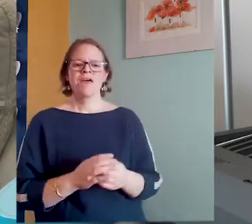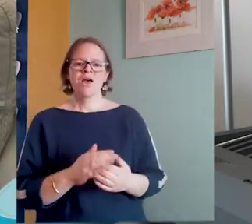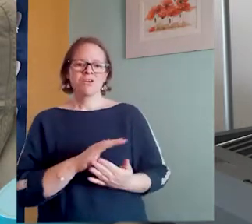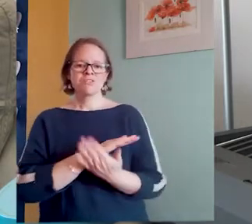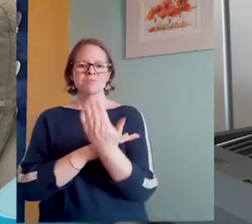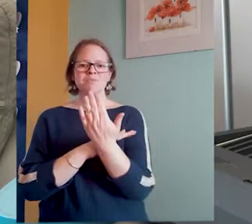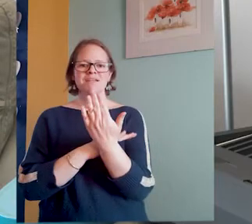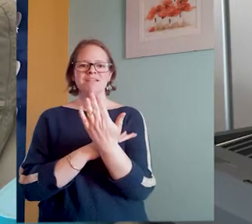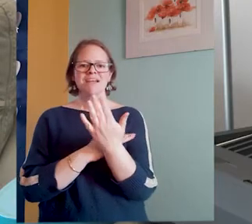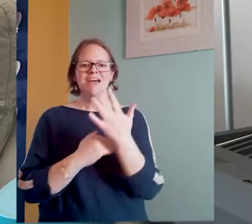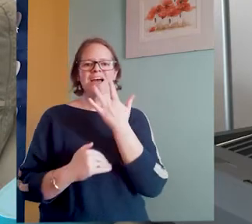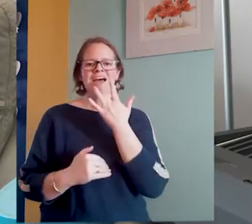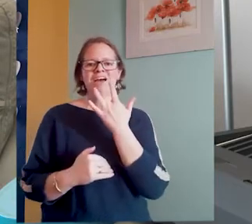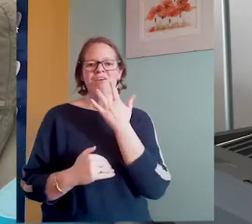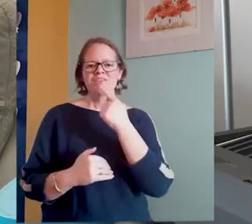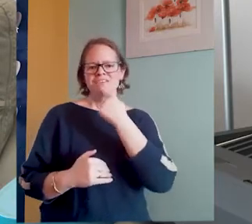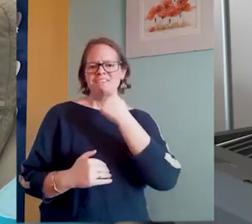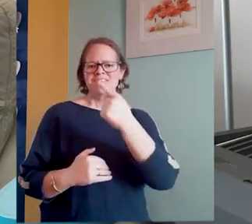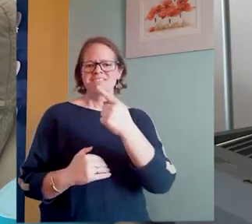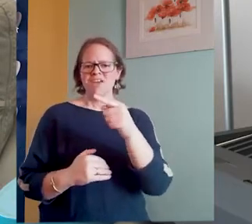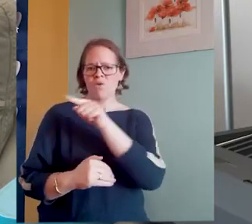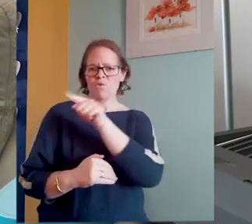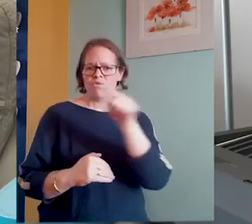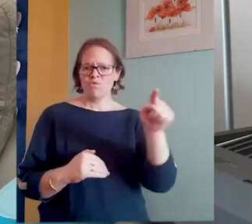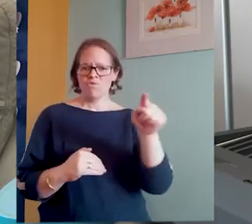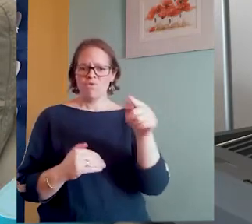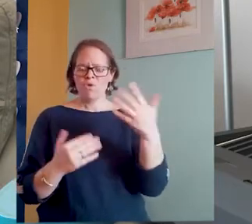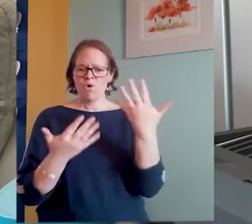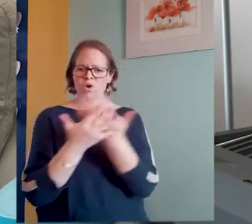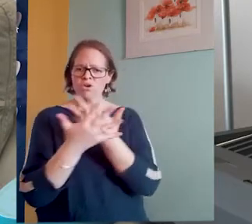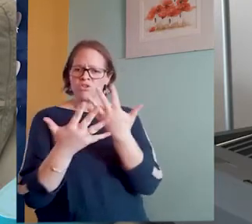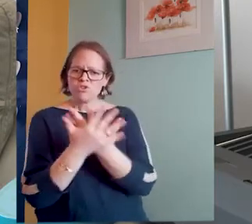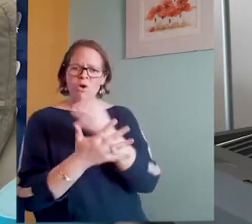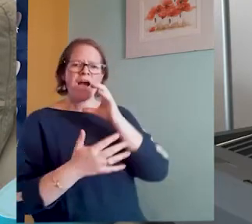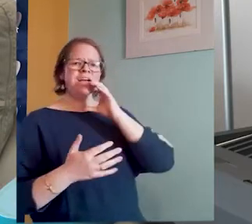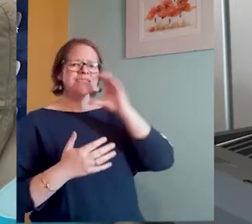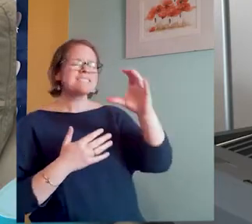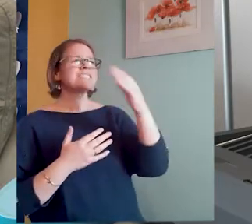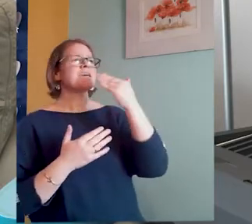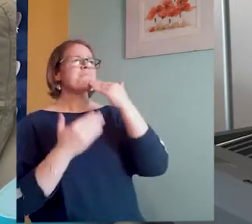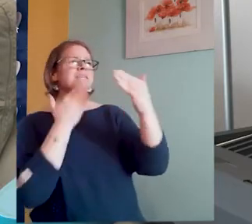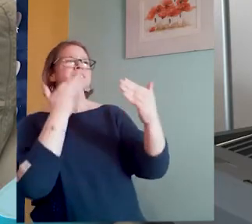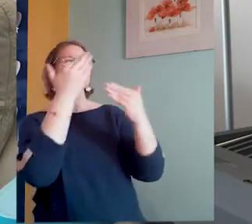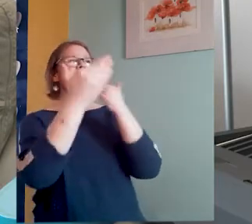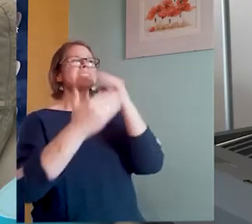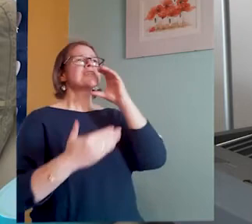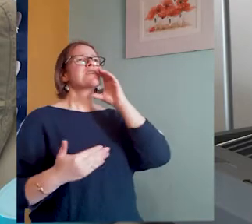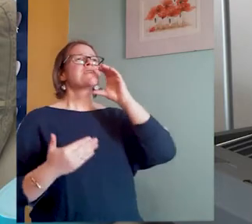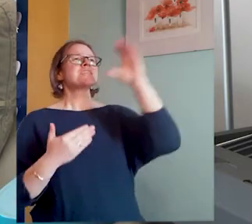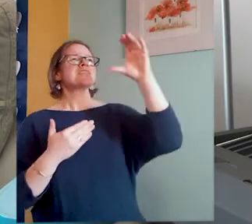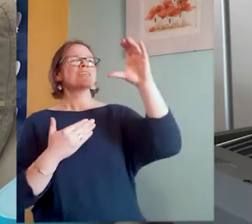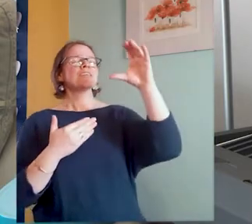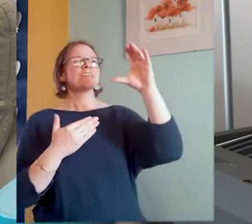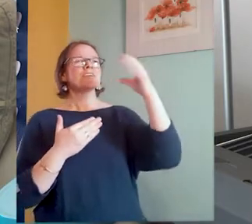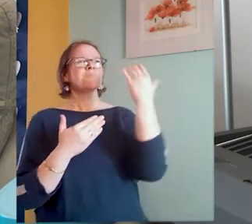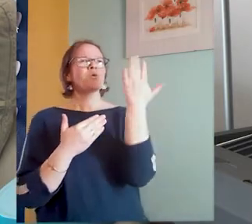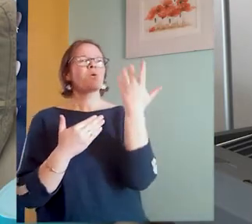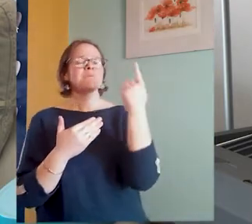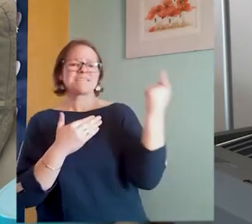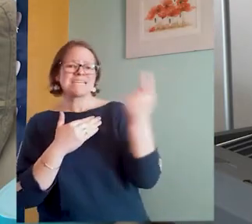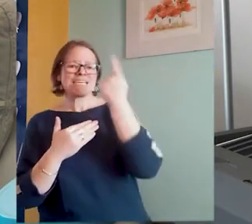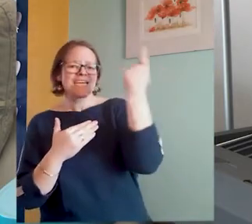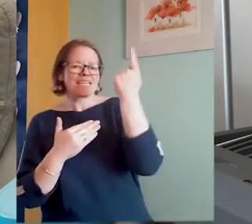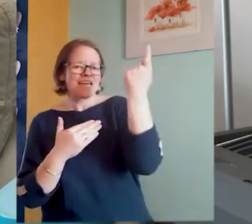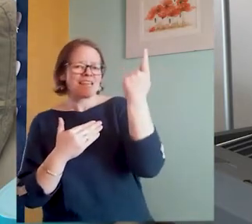pousse des cris de joie, pousse des cris de reconnaissance, car l'Éternel t'a déjà livré la bataille. L'Éternel t'a déjà donné la